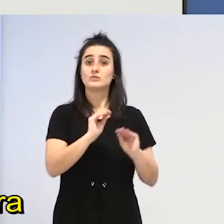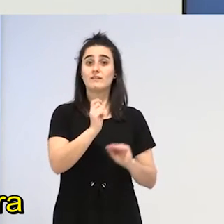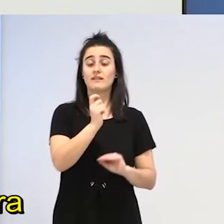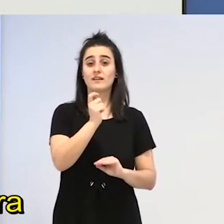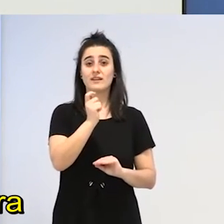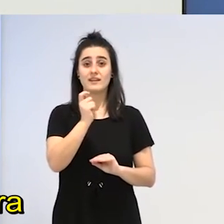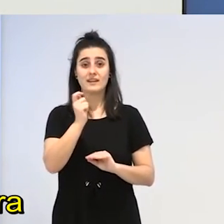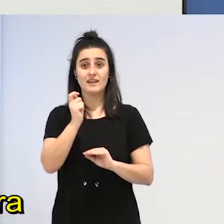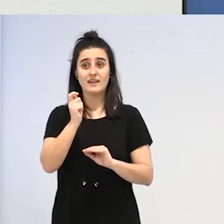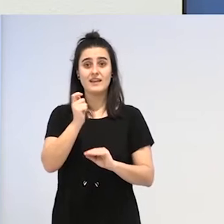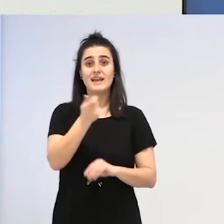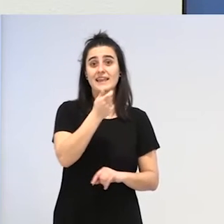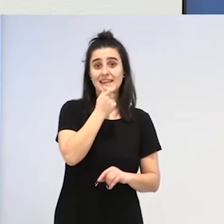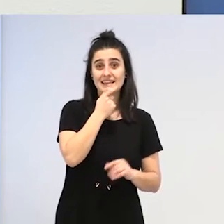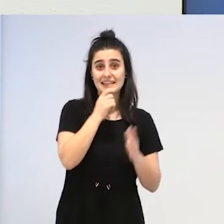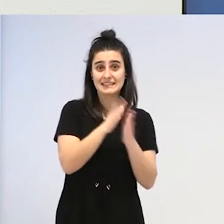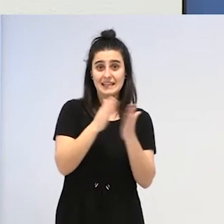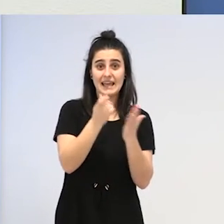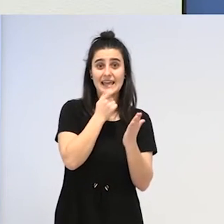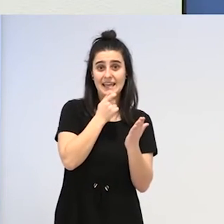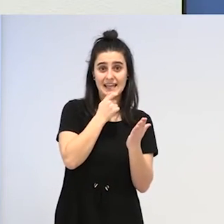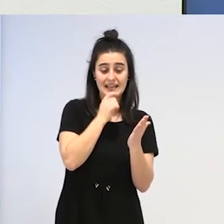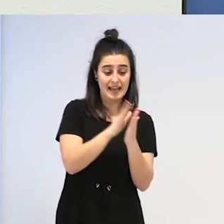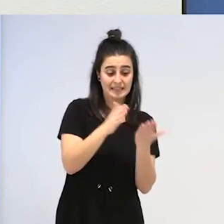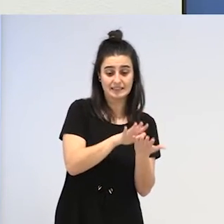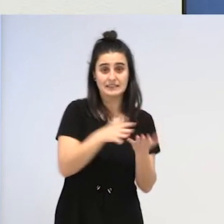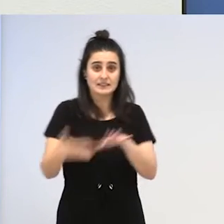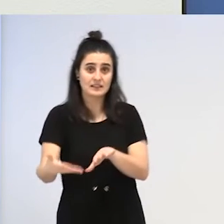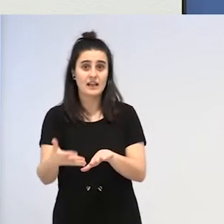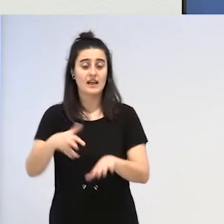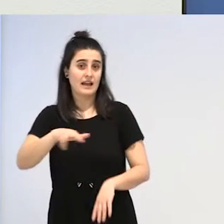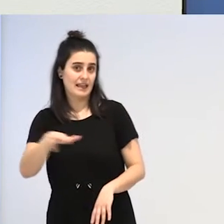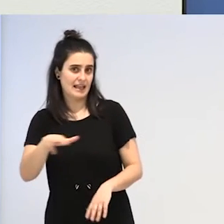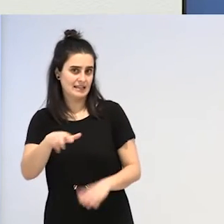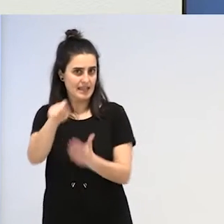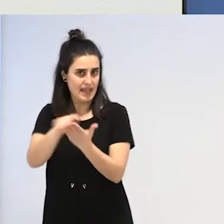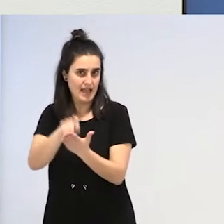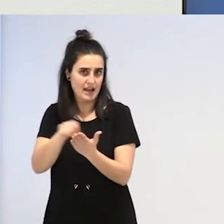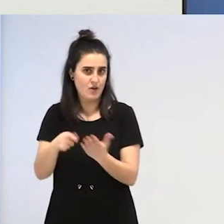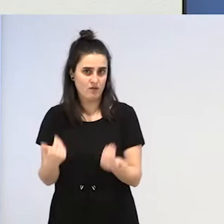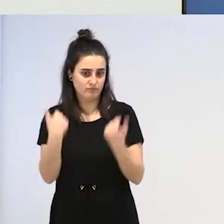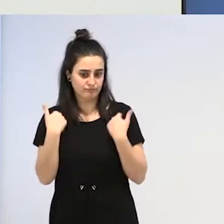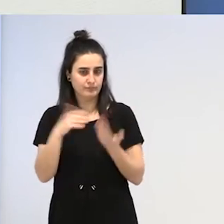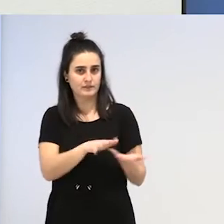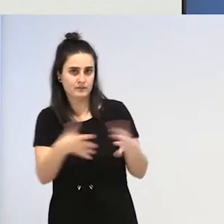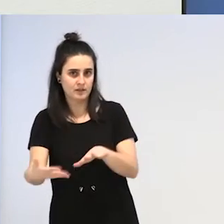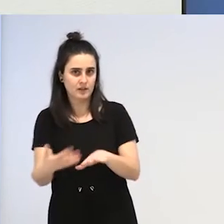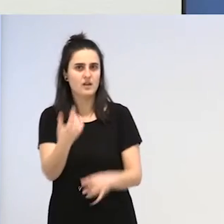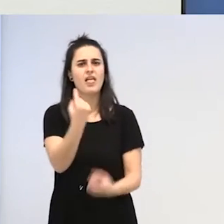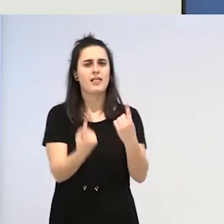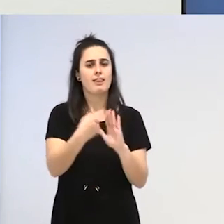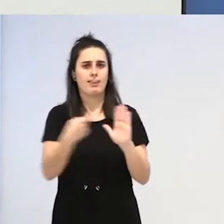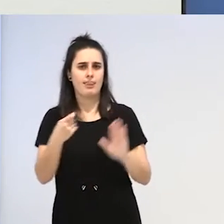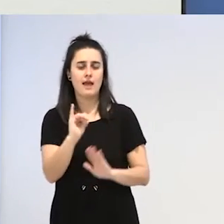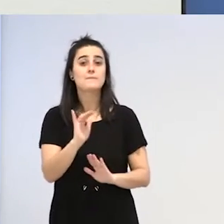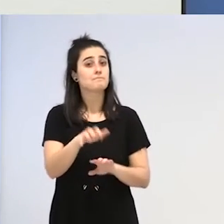ingleseratik gaztelaniara itzultzen du gehien bat, gero salbuespenen bat badago eta gero ikusiko dugu,